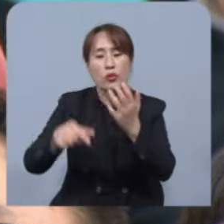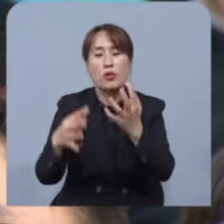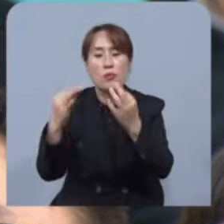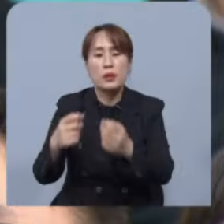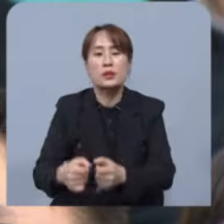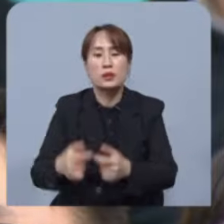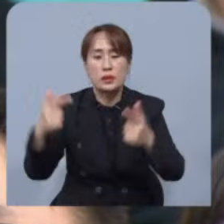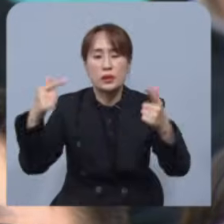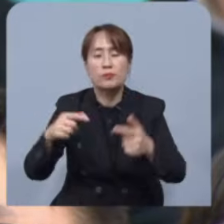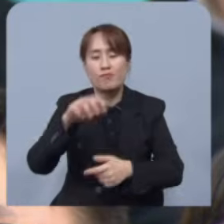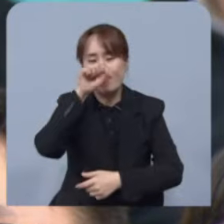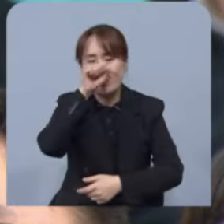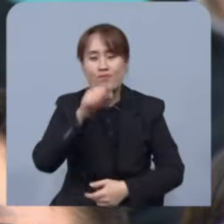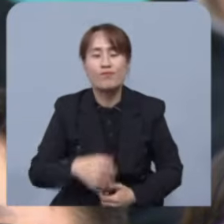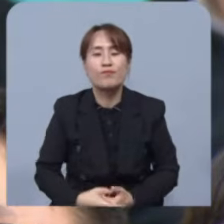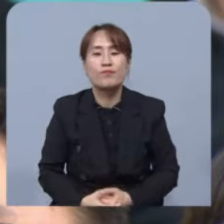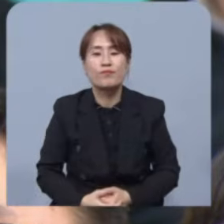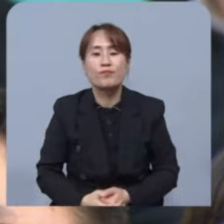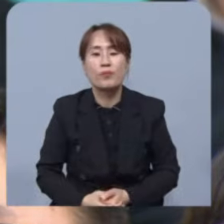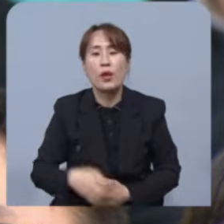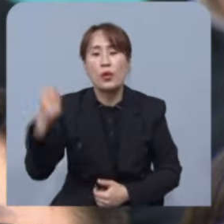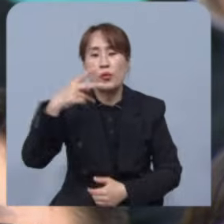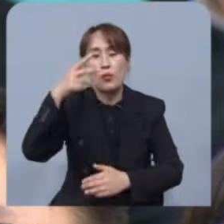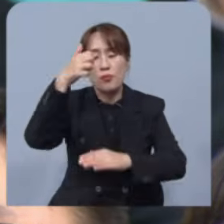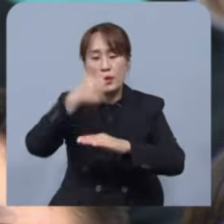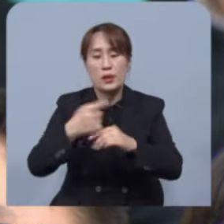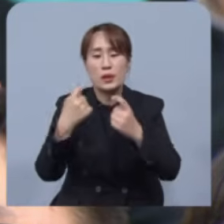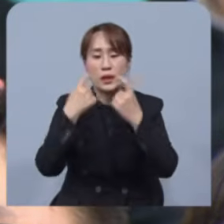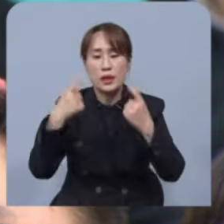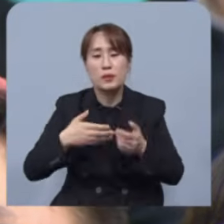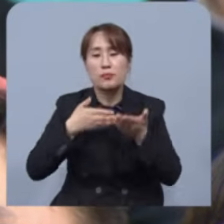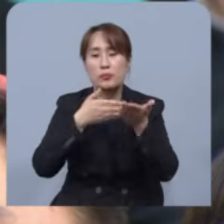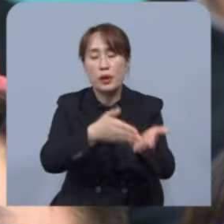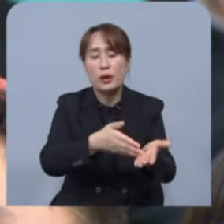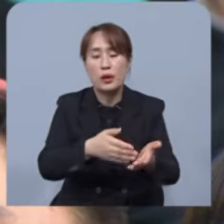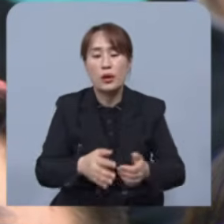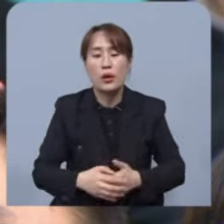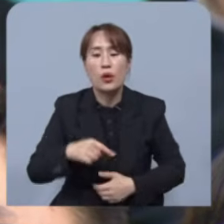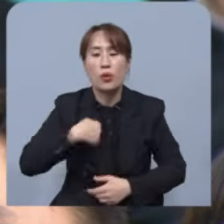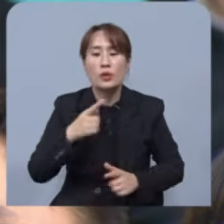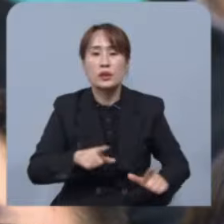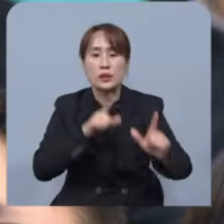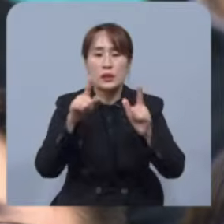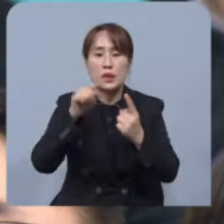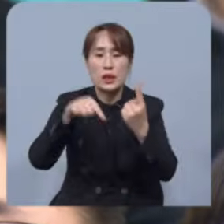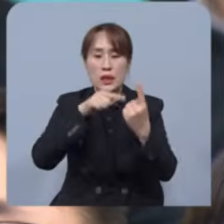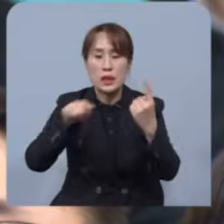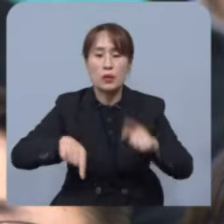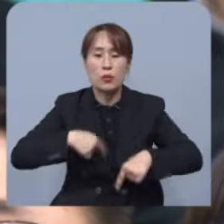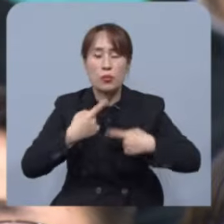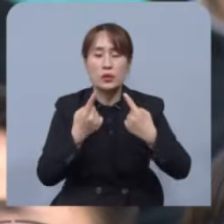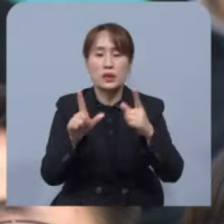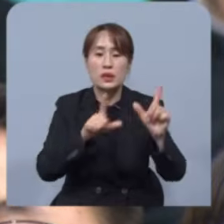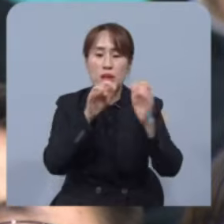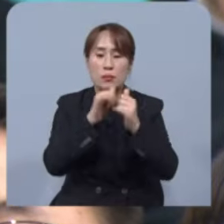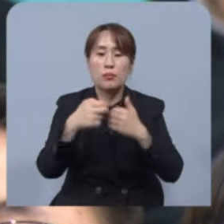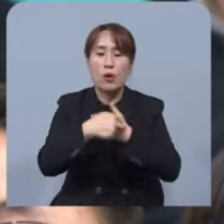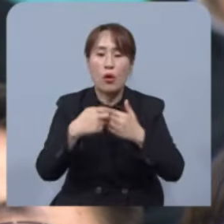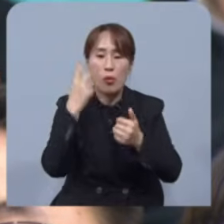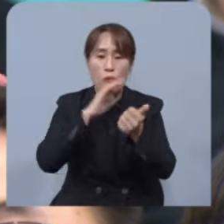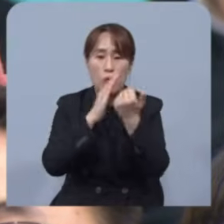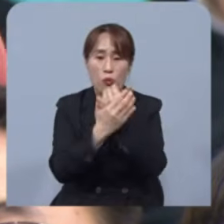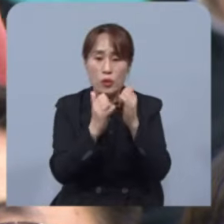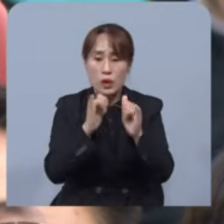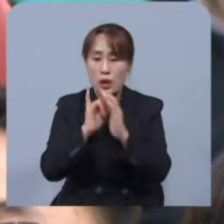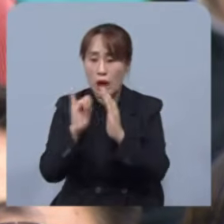활성화되는 방향이 좀 있었으면 좋겠습니다. 그리고 마지막인 개인적인 요청으로 혼자 사는 1인 가구들이 병원에서